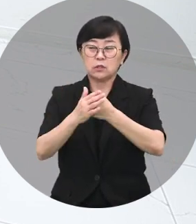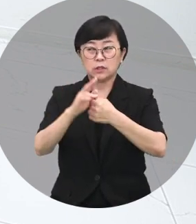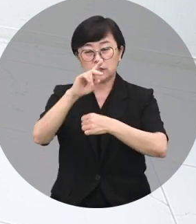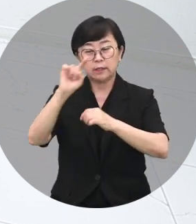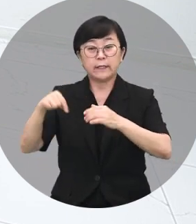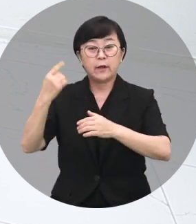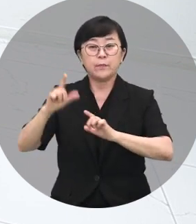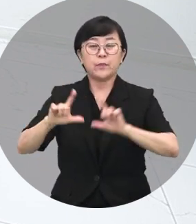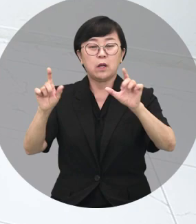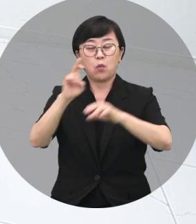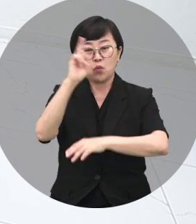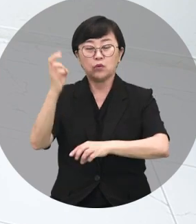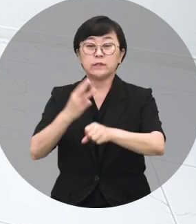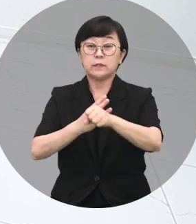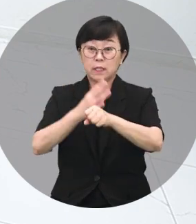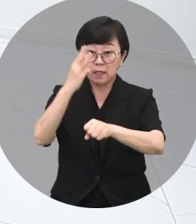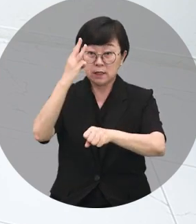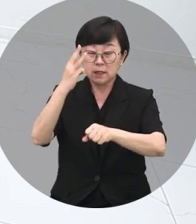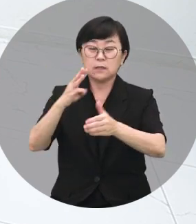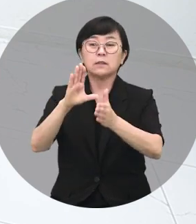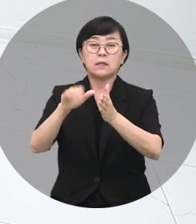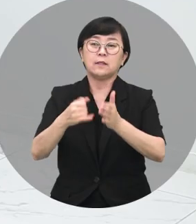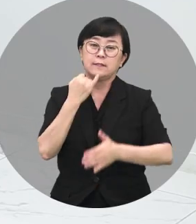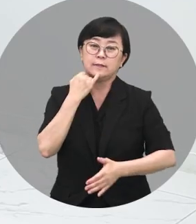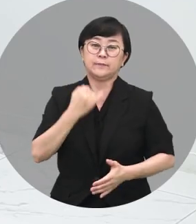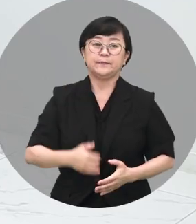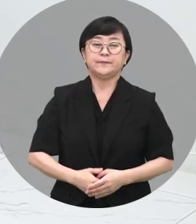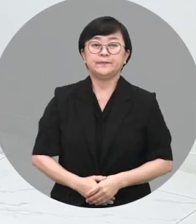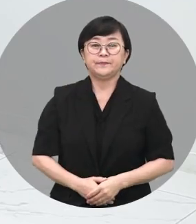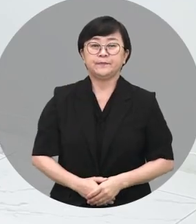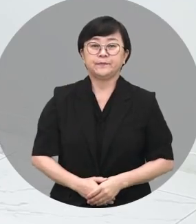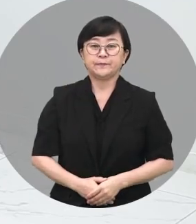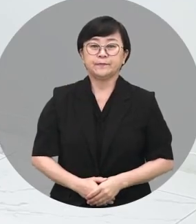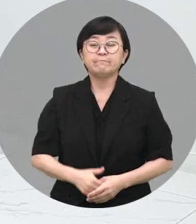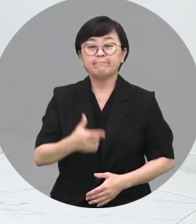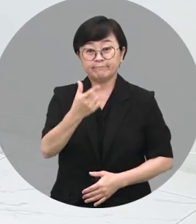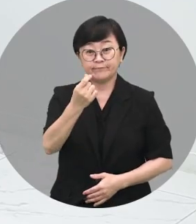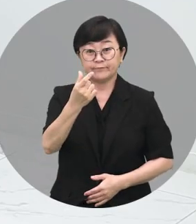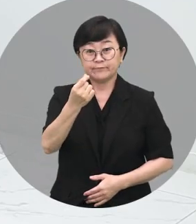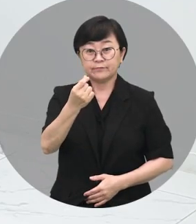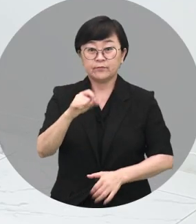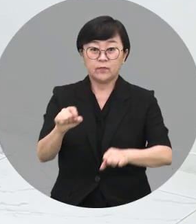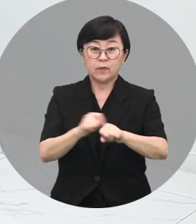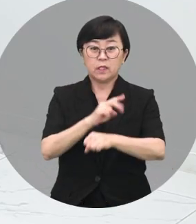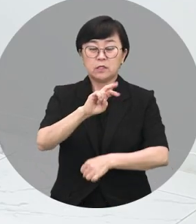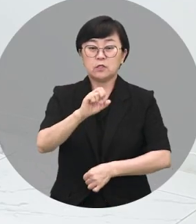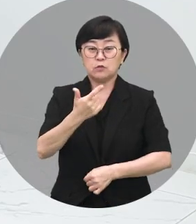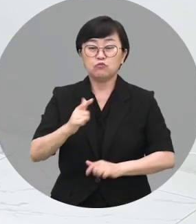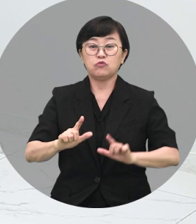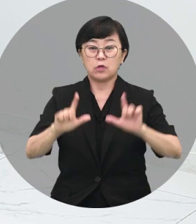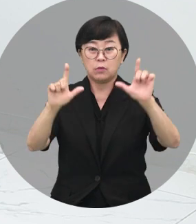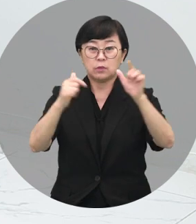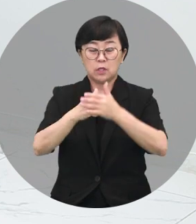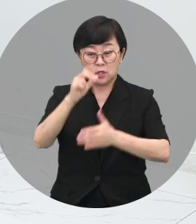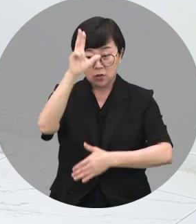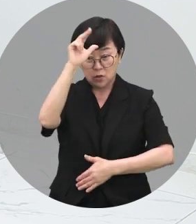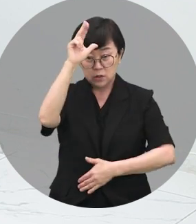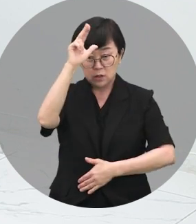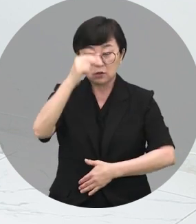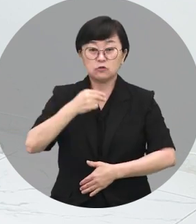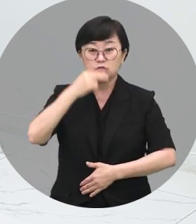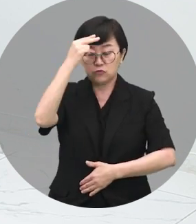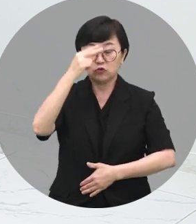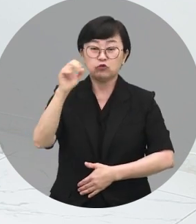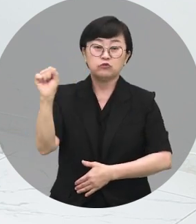3시가 넘어야지 알코올 분해가 완료가 되는 것입니다. 그렇군요. 특히 2010년부터 경찰에서는